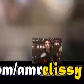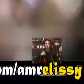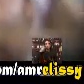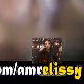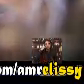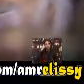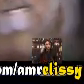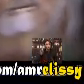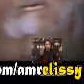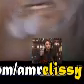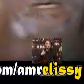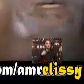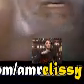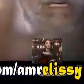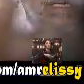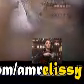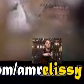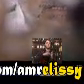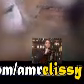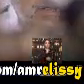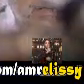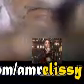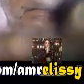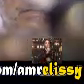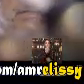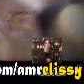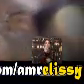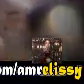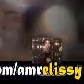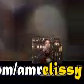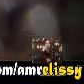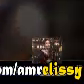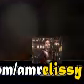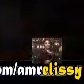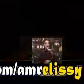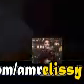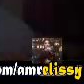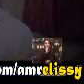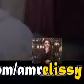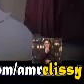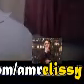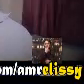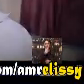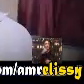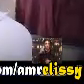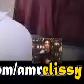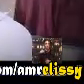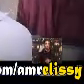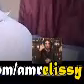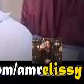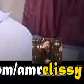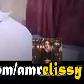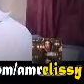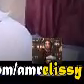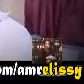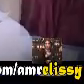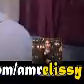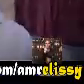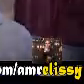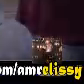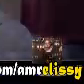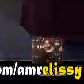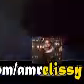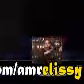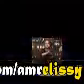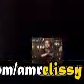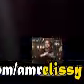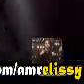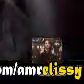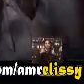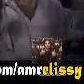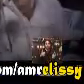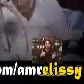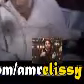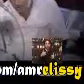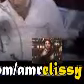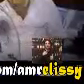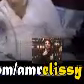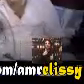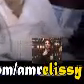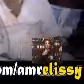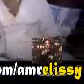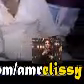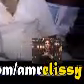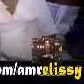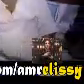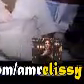لايه؟ لبرنامج واحد من الناس، وشاعولي عالم لحد عندي، خدوا مني